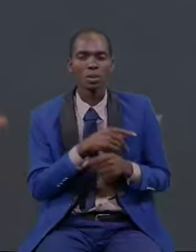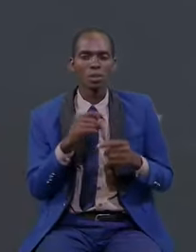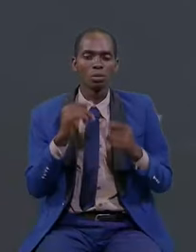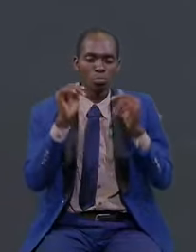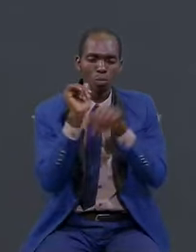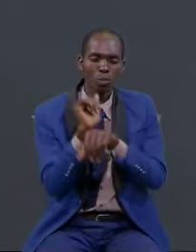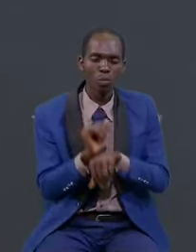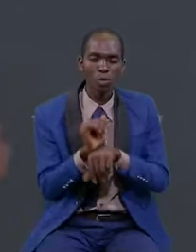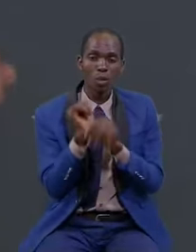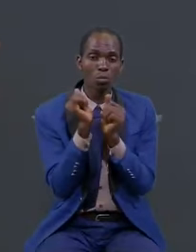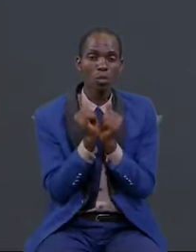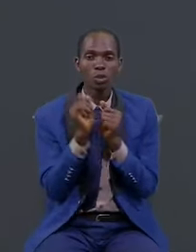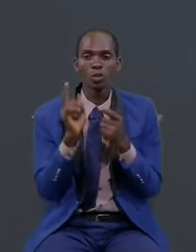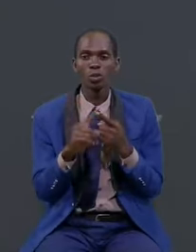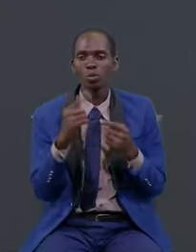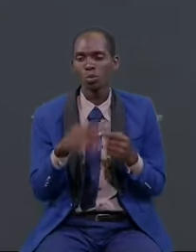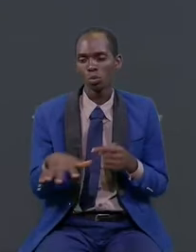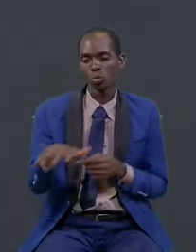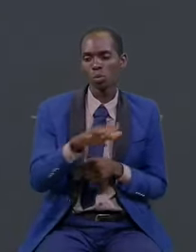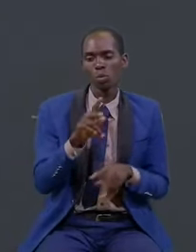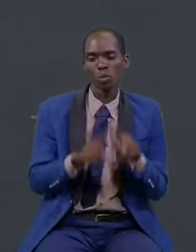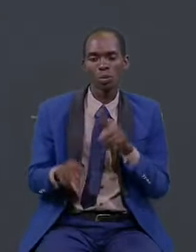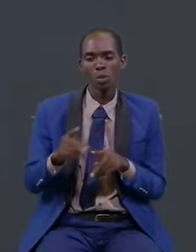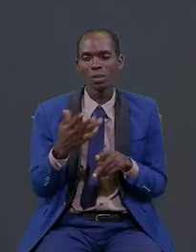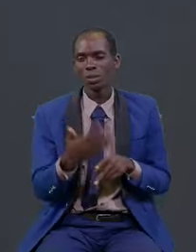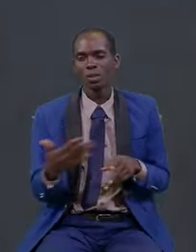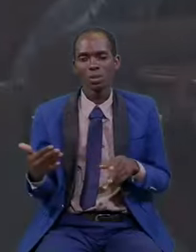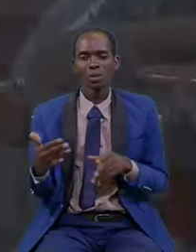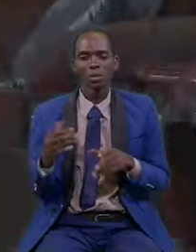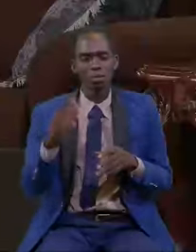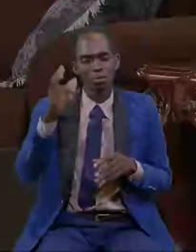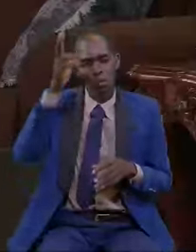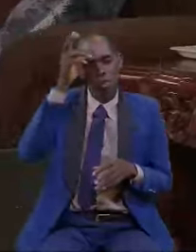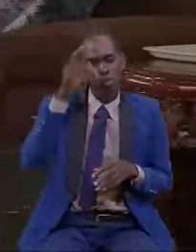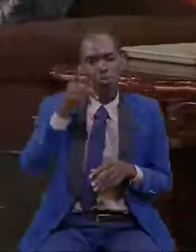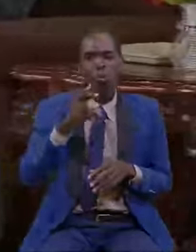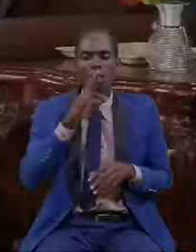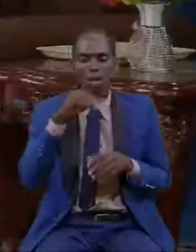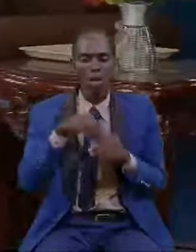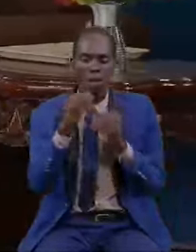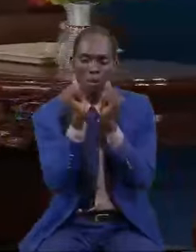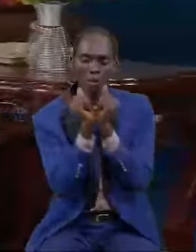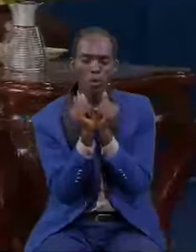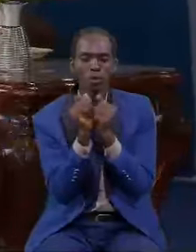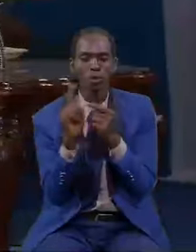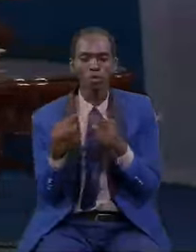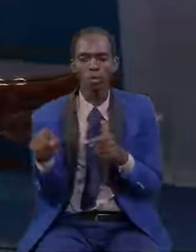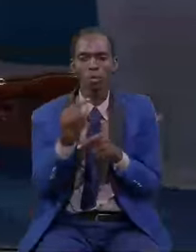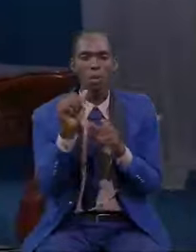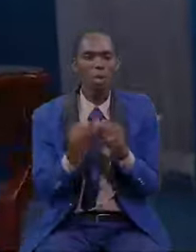gens-là, et à ces démons? Vous êtes asservi à ces démons chaque jour. Qu'est-ce qui vous